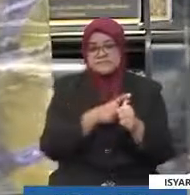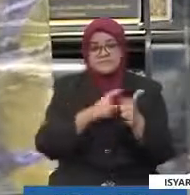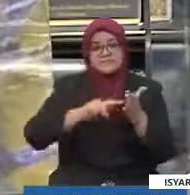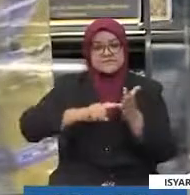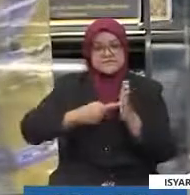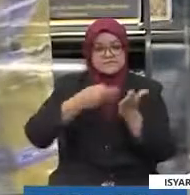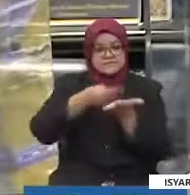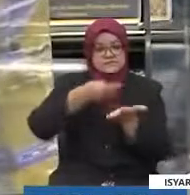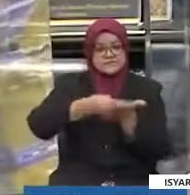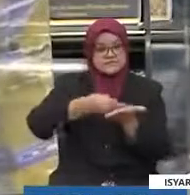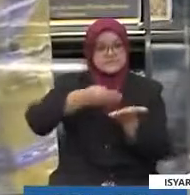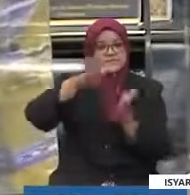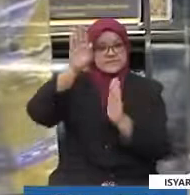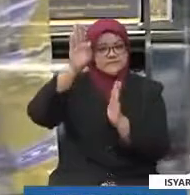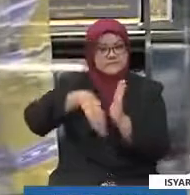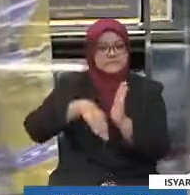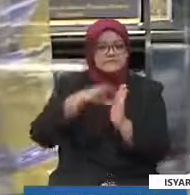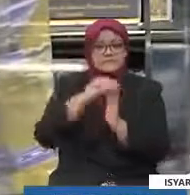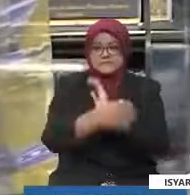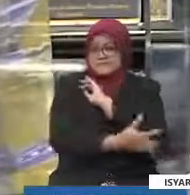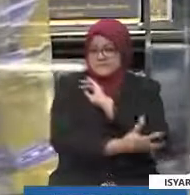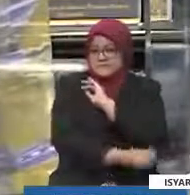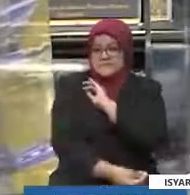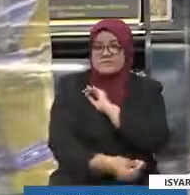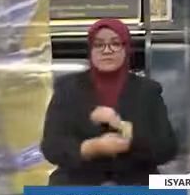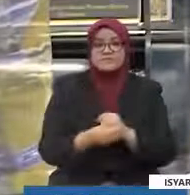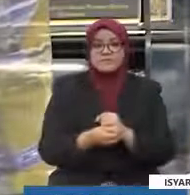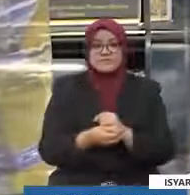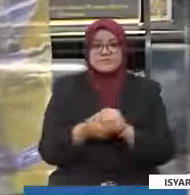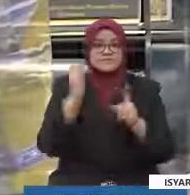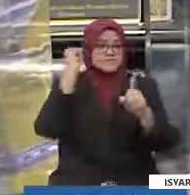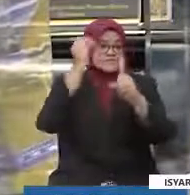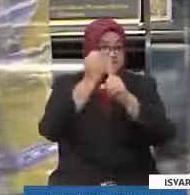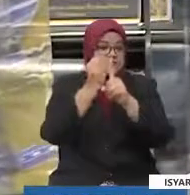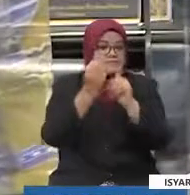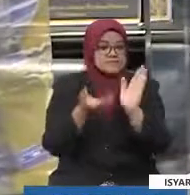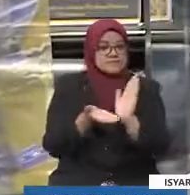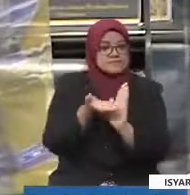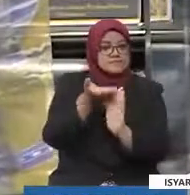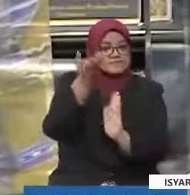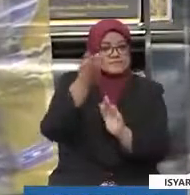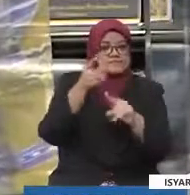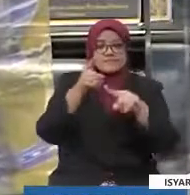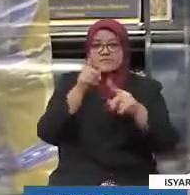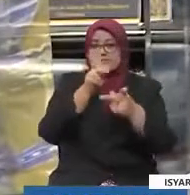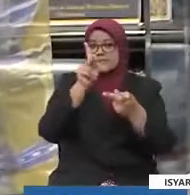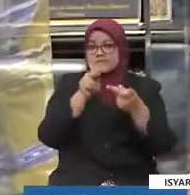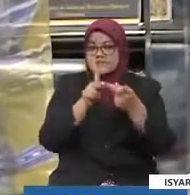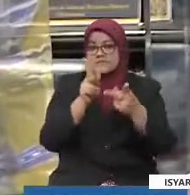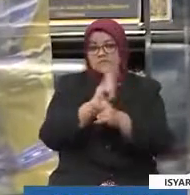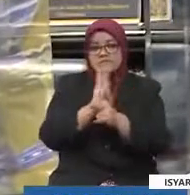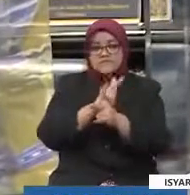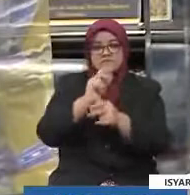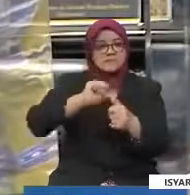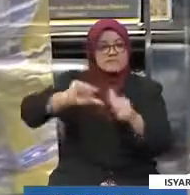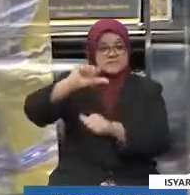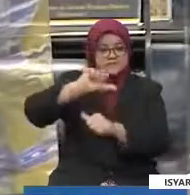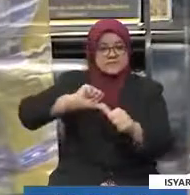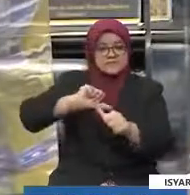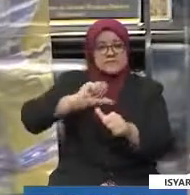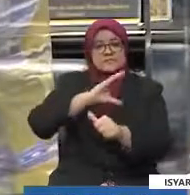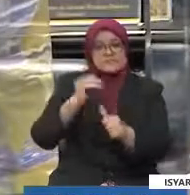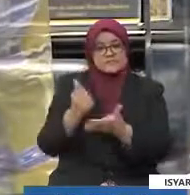iaitu punca pendapatan yang rendah dan kemiskinan, dengan objektif meningkatkan keberkesanan perlindungan